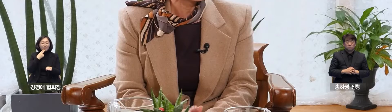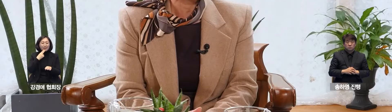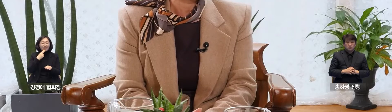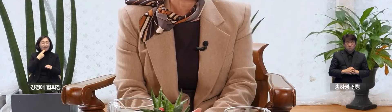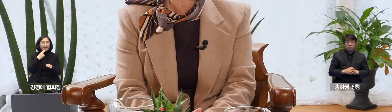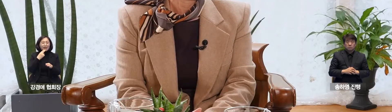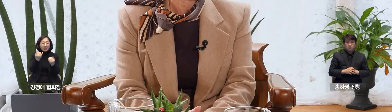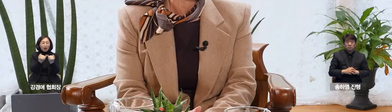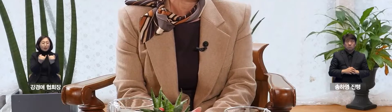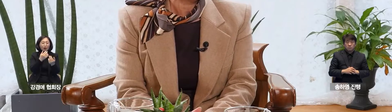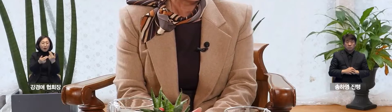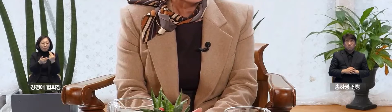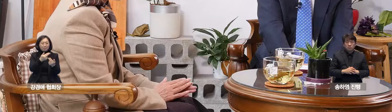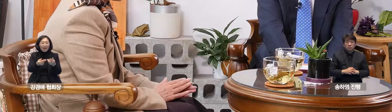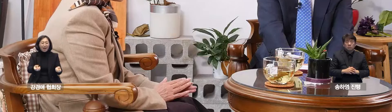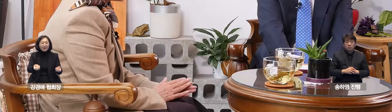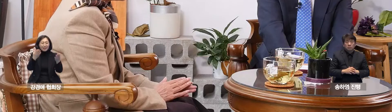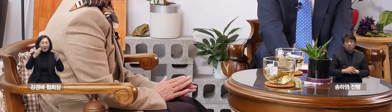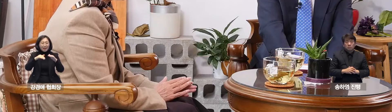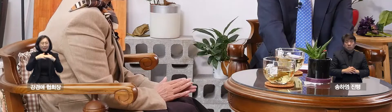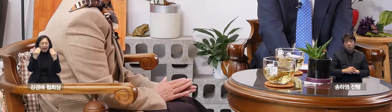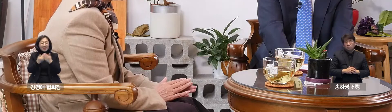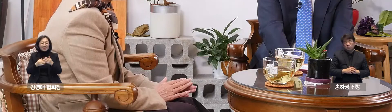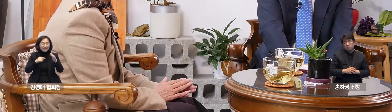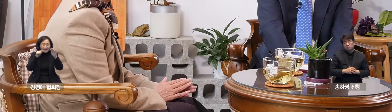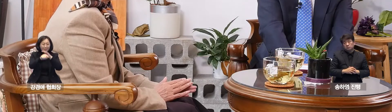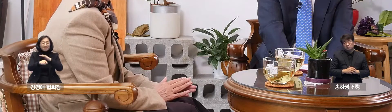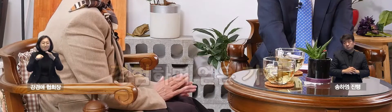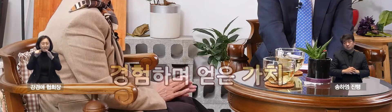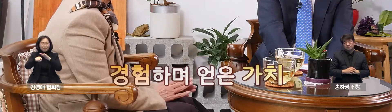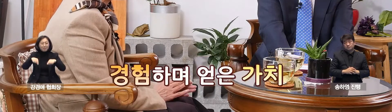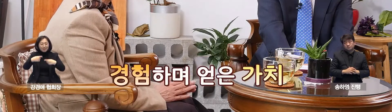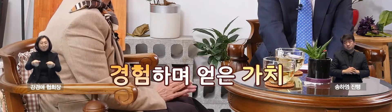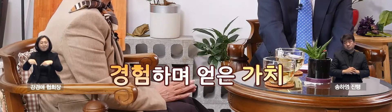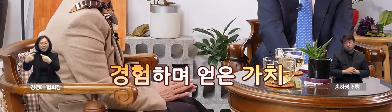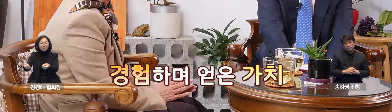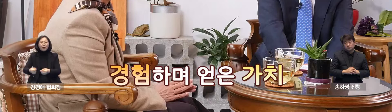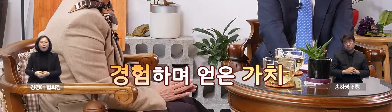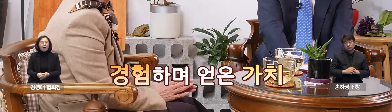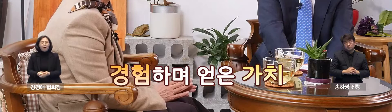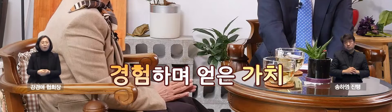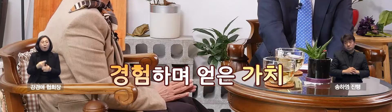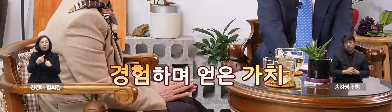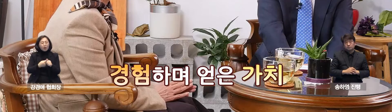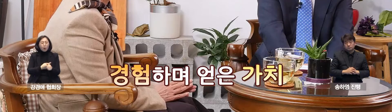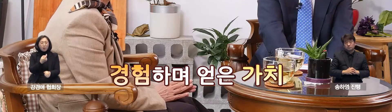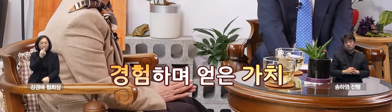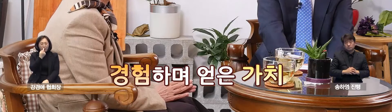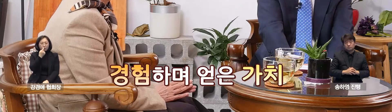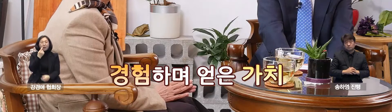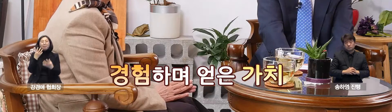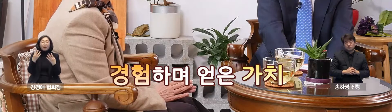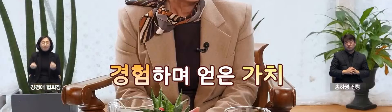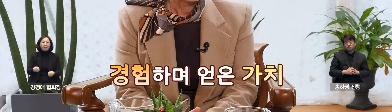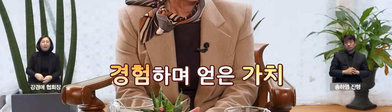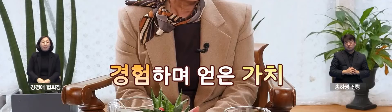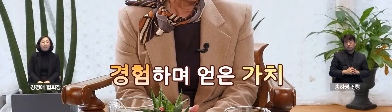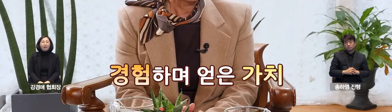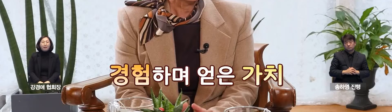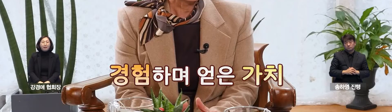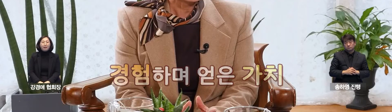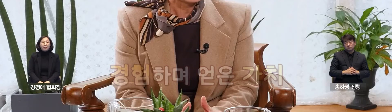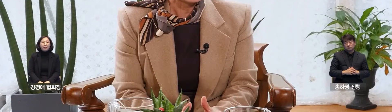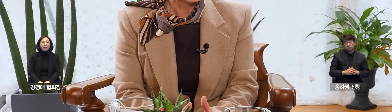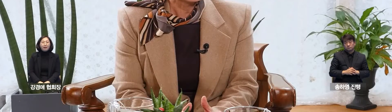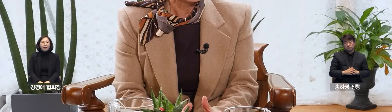행사에 다 참여했던 것 같아요. 그러다 보니까 스스로 배워지는 게 많이 있더라고요. 그래서